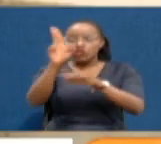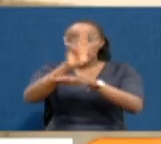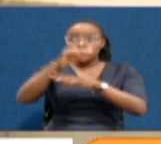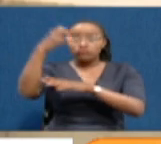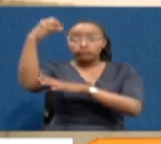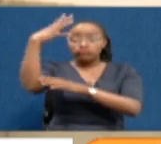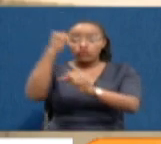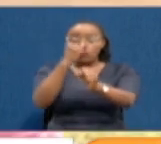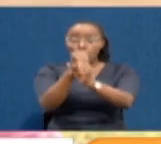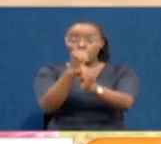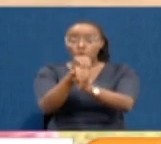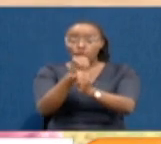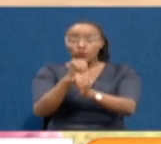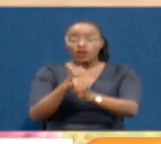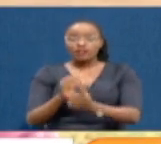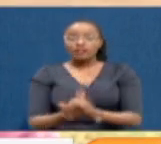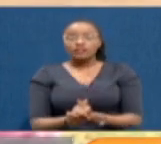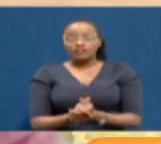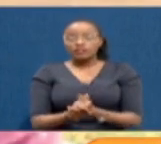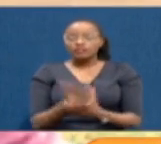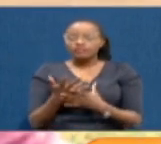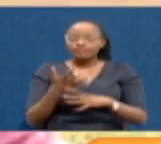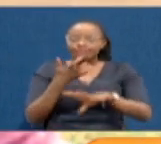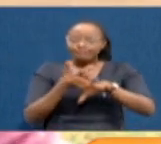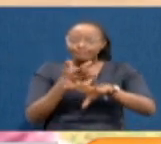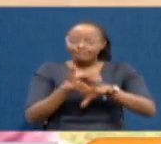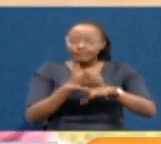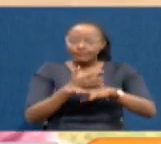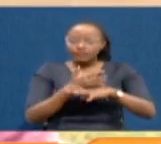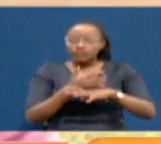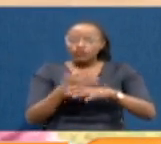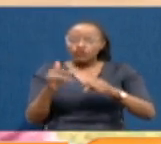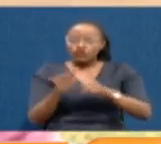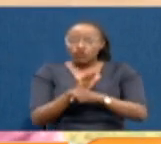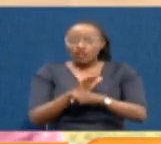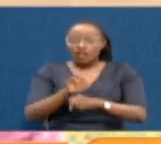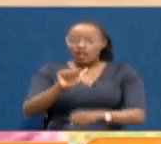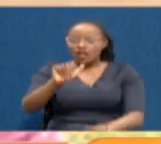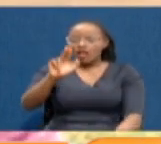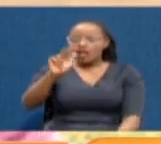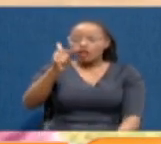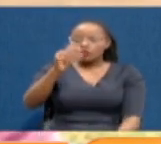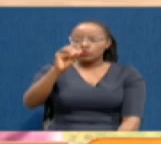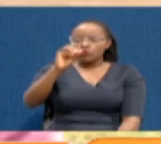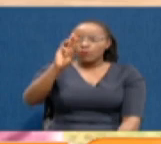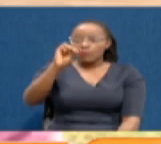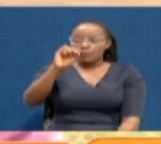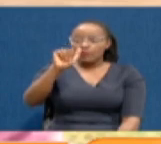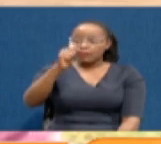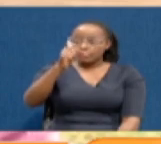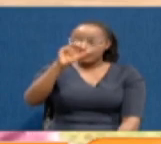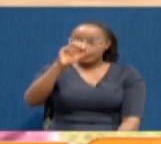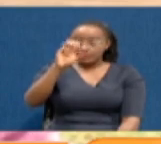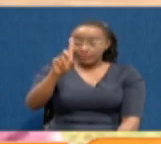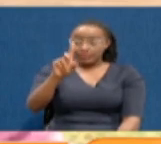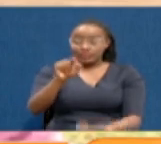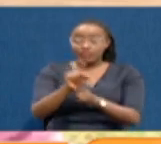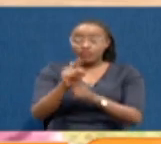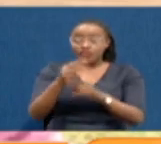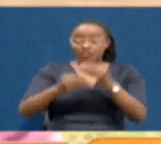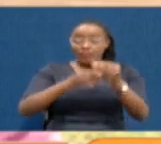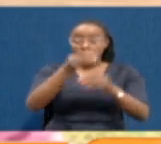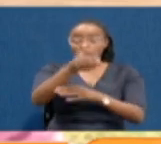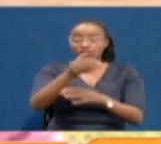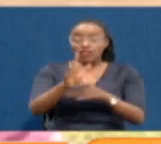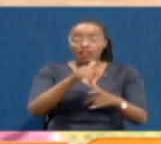stima kwa shughuli yake. It's a 10 block making machine, fully automated and hydraulic powered. If all the materials are on the